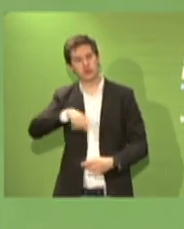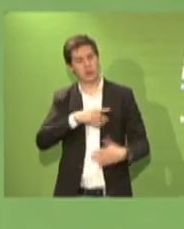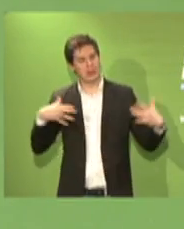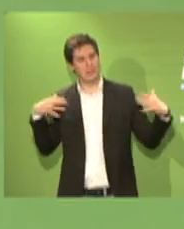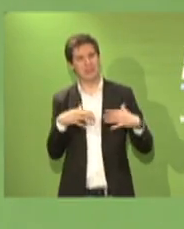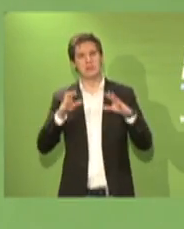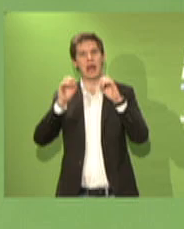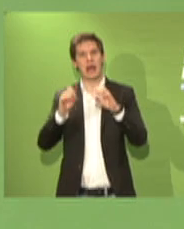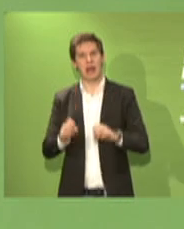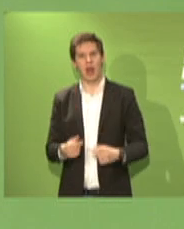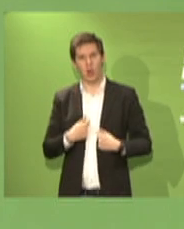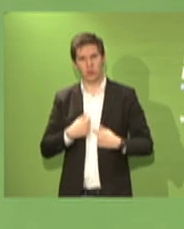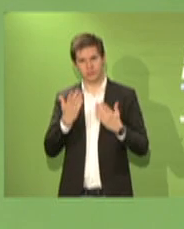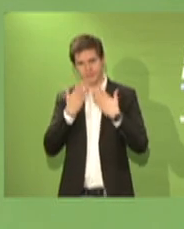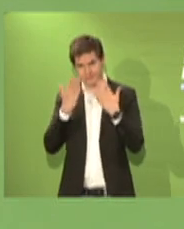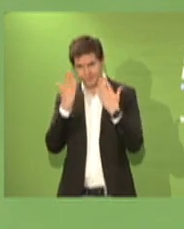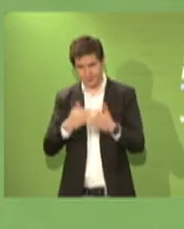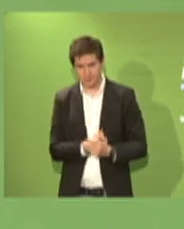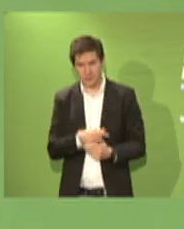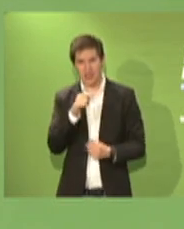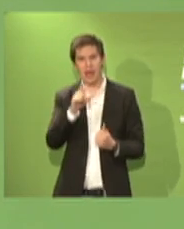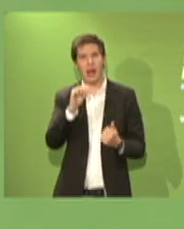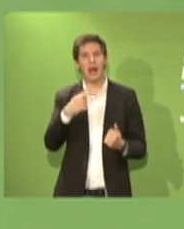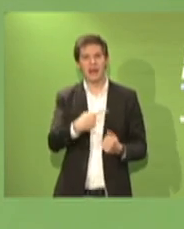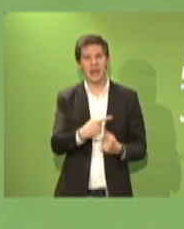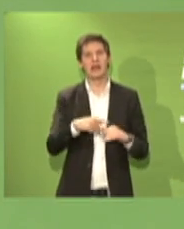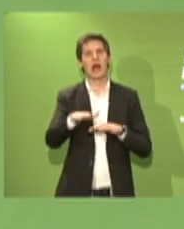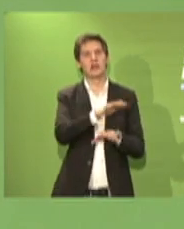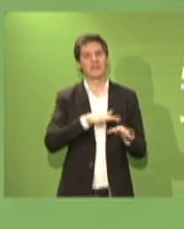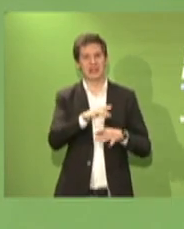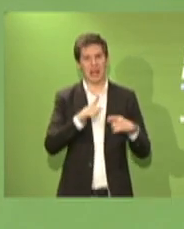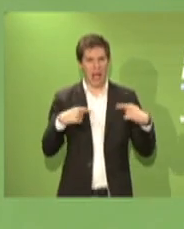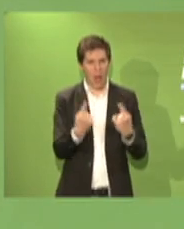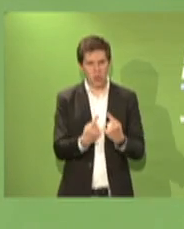LRG Wald, Landwirtschaft, ländlicher Raum und der Antragstellerin.